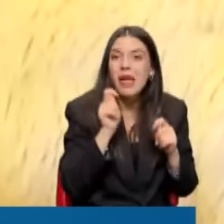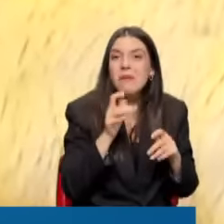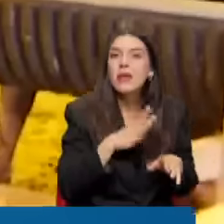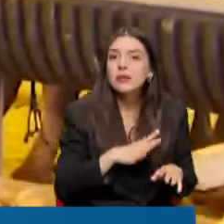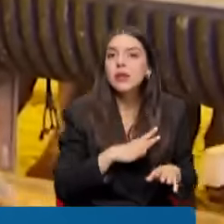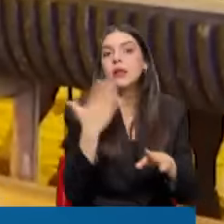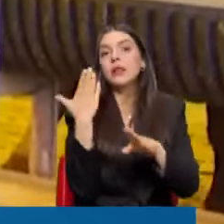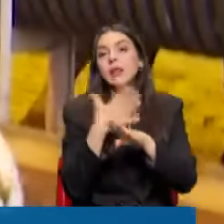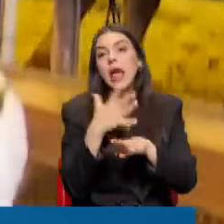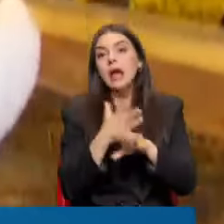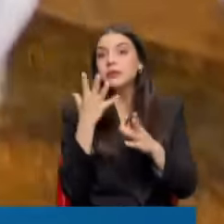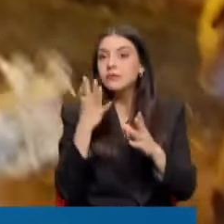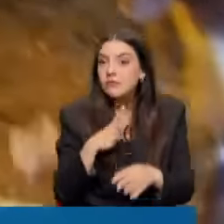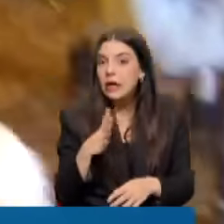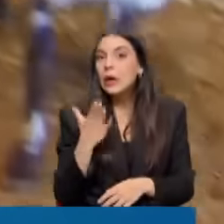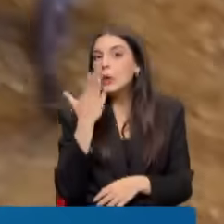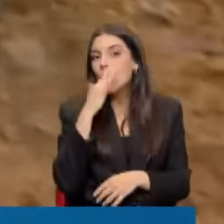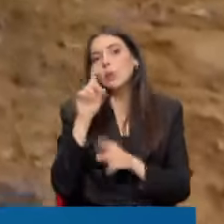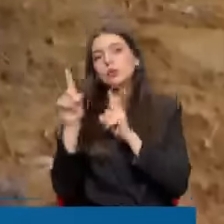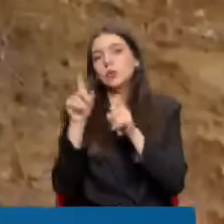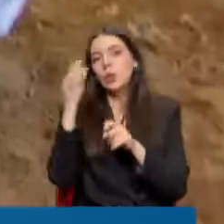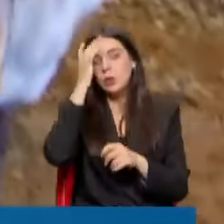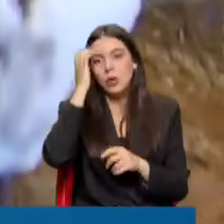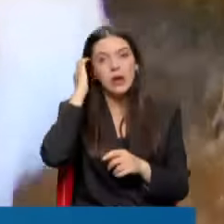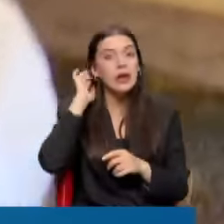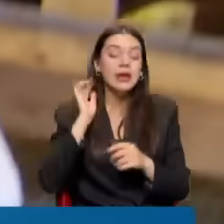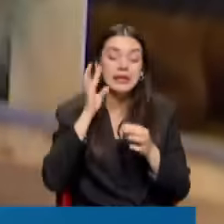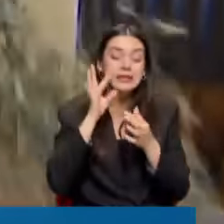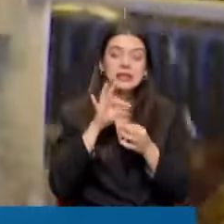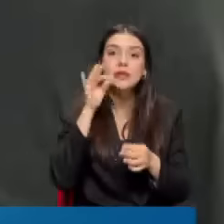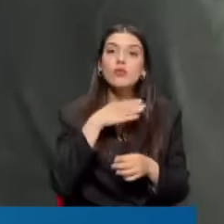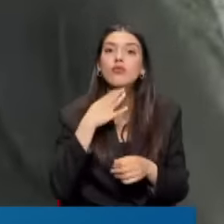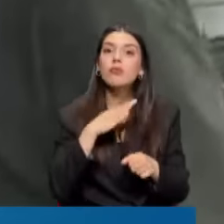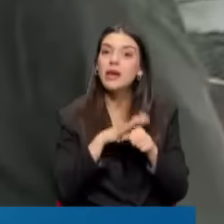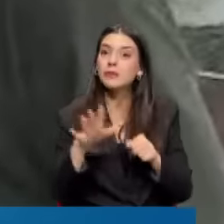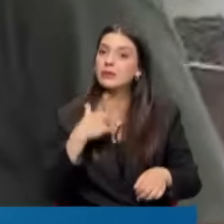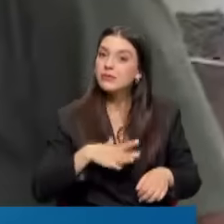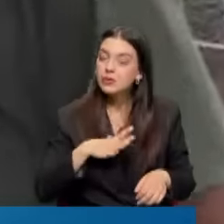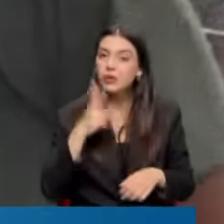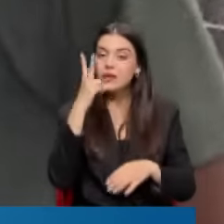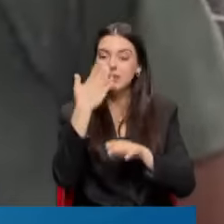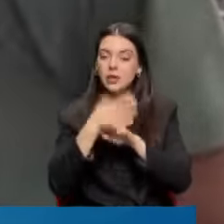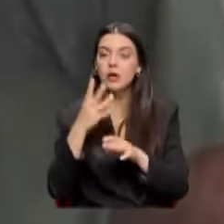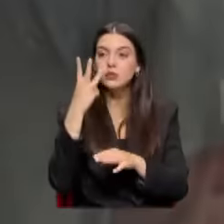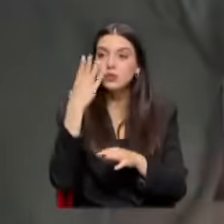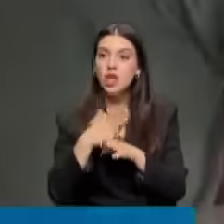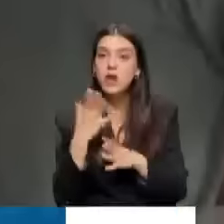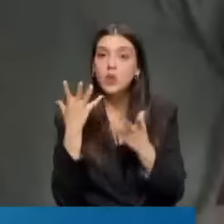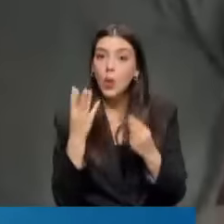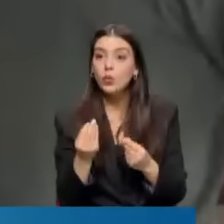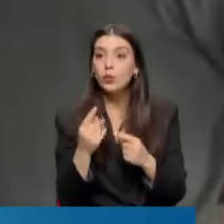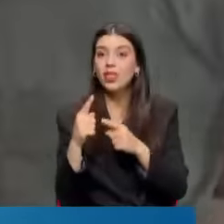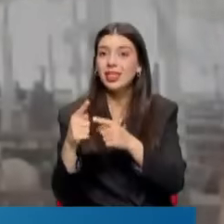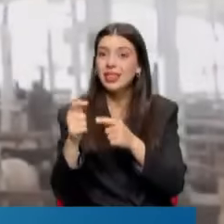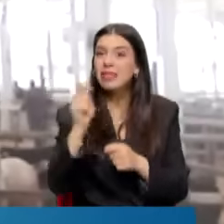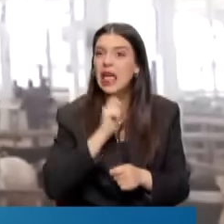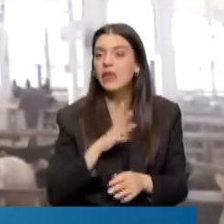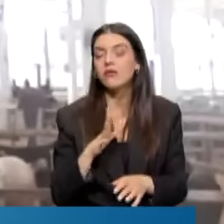taksit seçeneği olup olmadığını soruyor insanlar kurban kesmek istiyorlar iki taksit 3 taksit olur mu diye teklifte